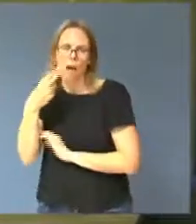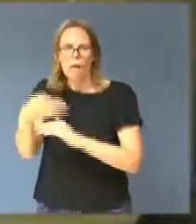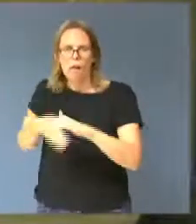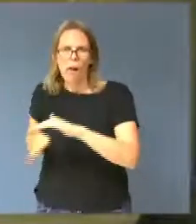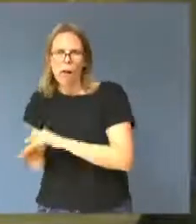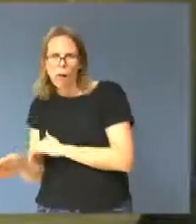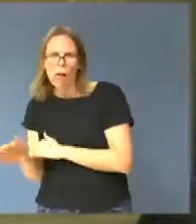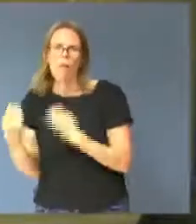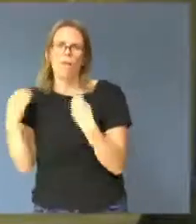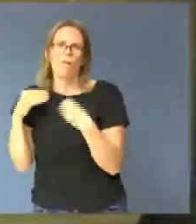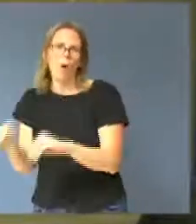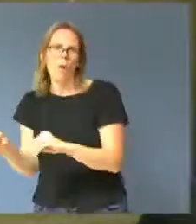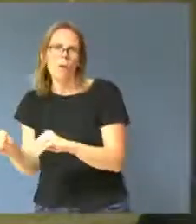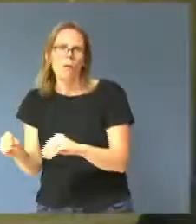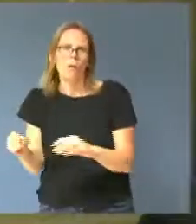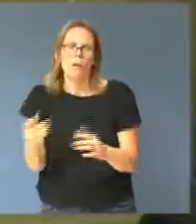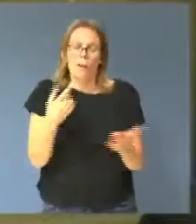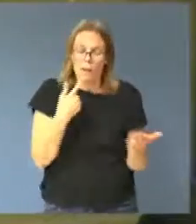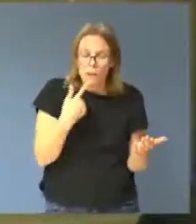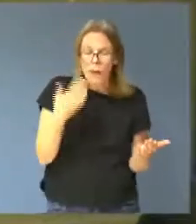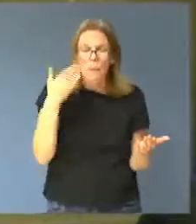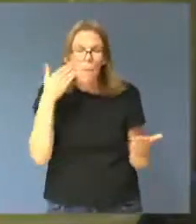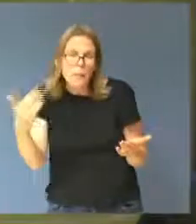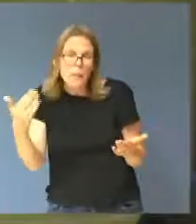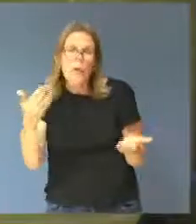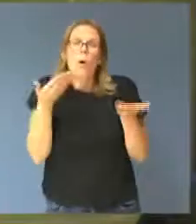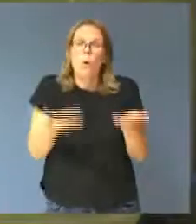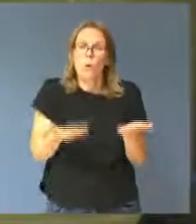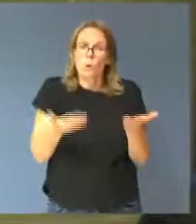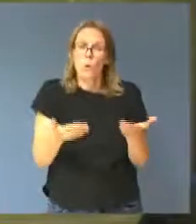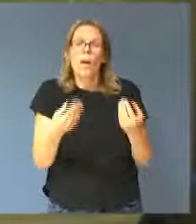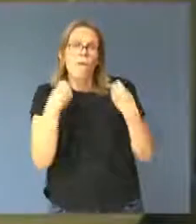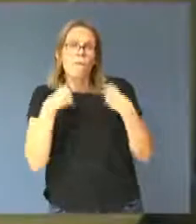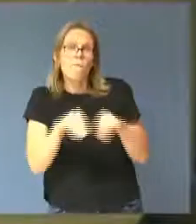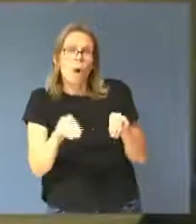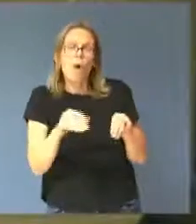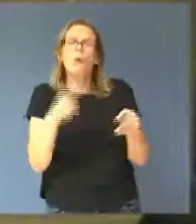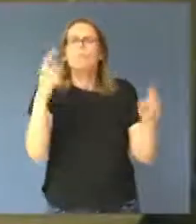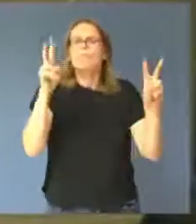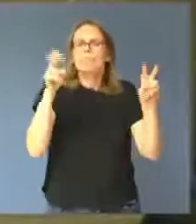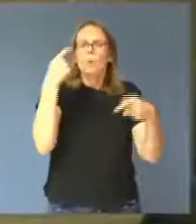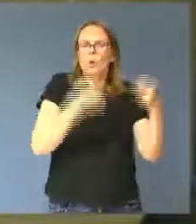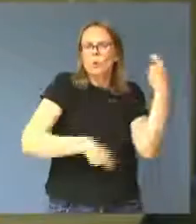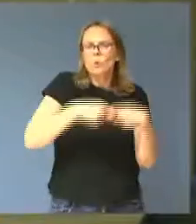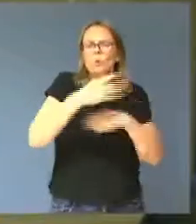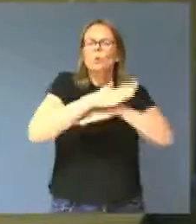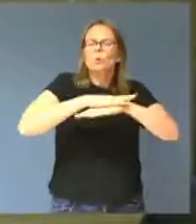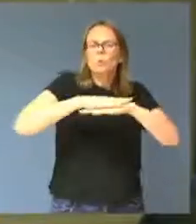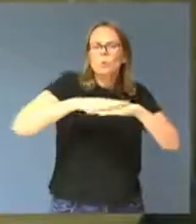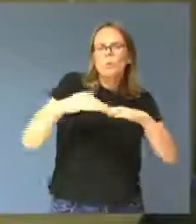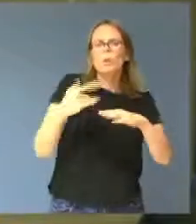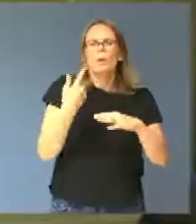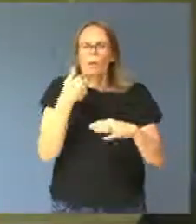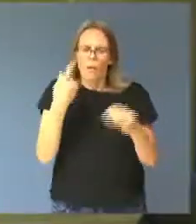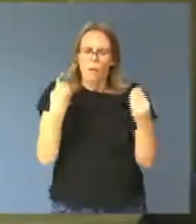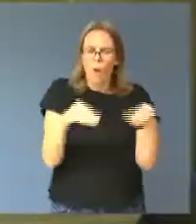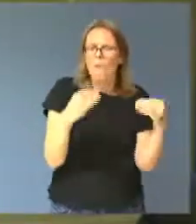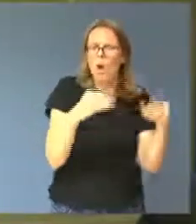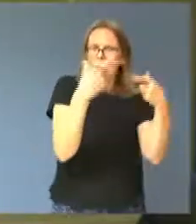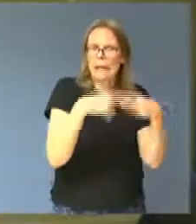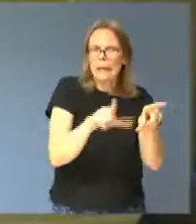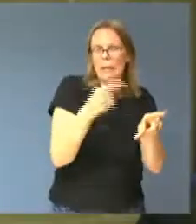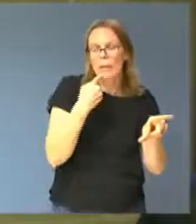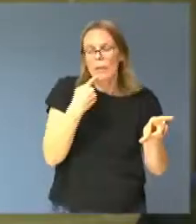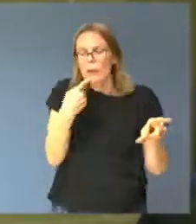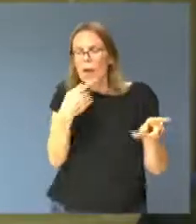trafiquent aujourd'hui feront exploser le trafic de drogues dures, auxquelles conduisent les drogues dites douces, et se tourneront par ailleurs vers d'autres formes de